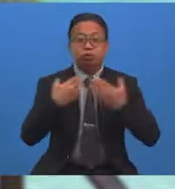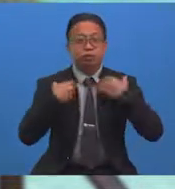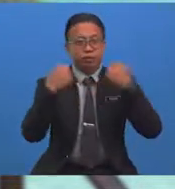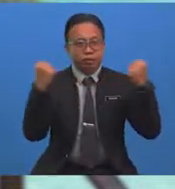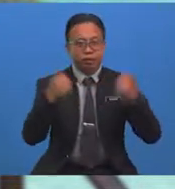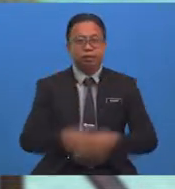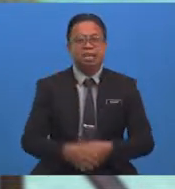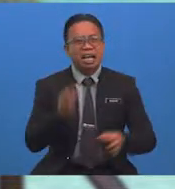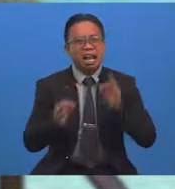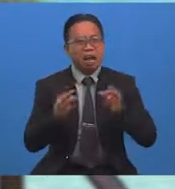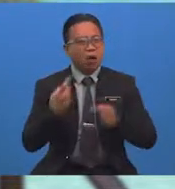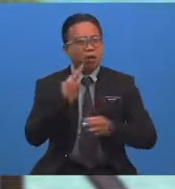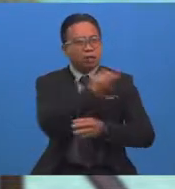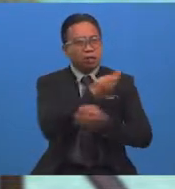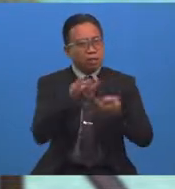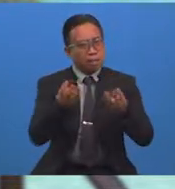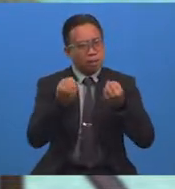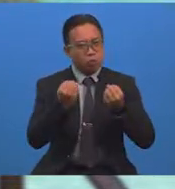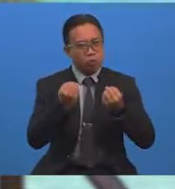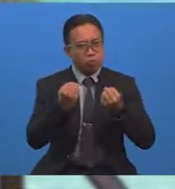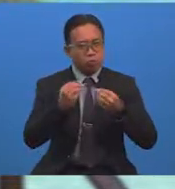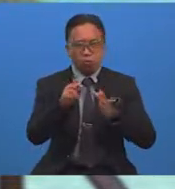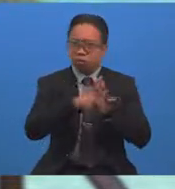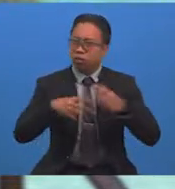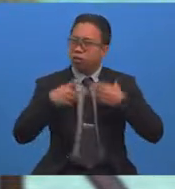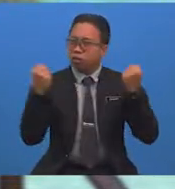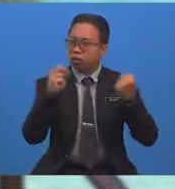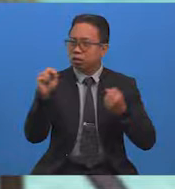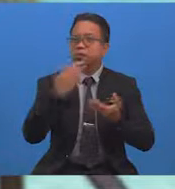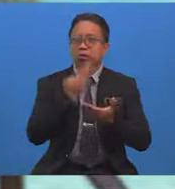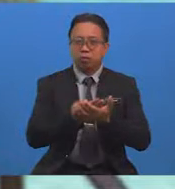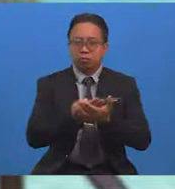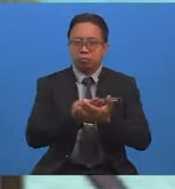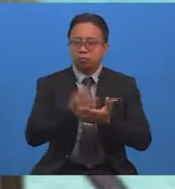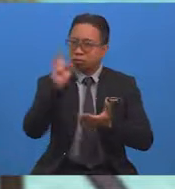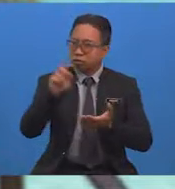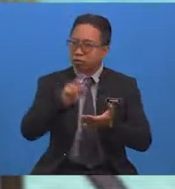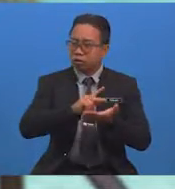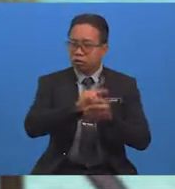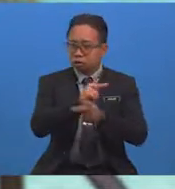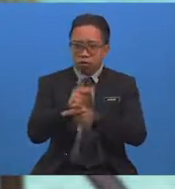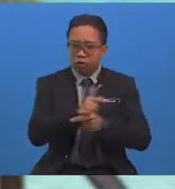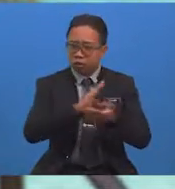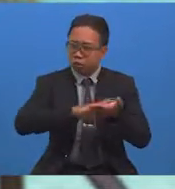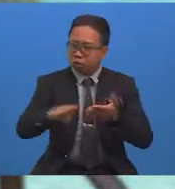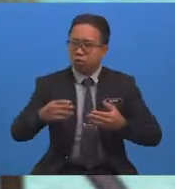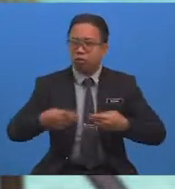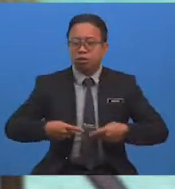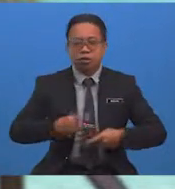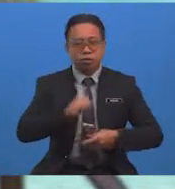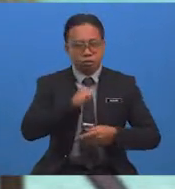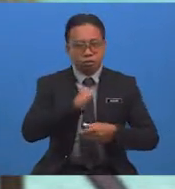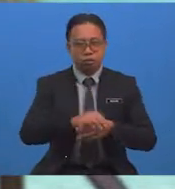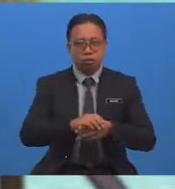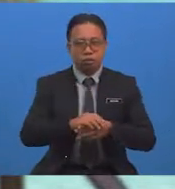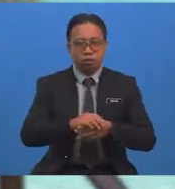kalau kita inginkan kegiatan yang baik kita mesti jaga kebersihan diri dan amalkan gaya hidup yang